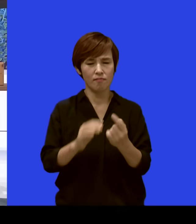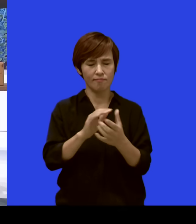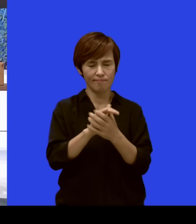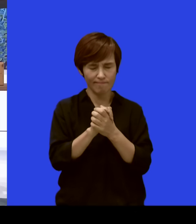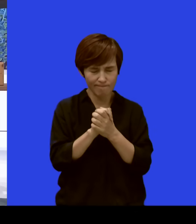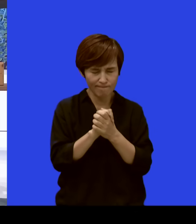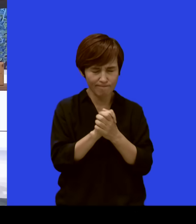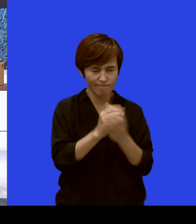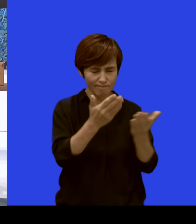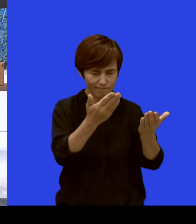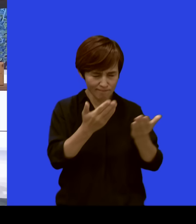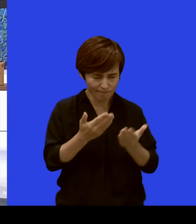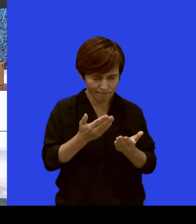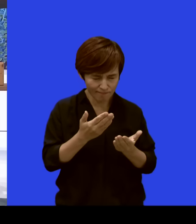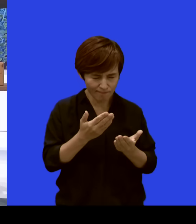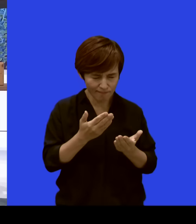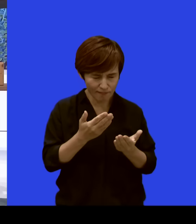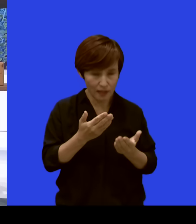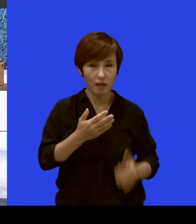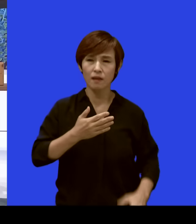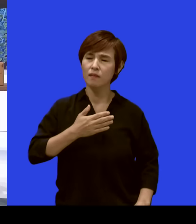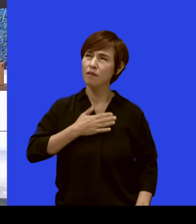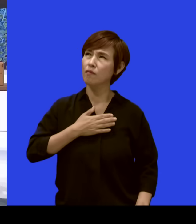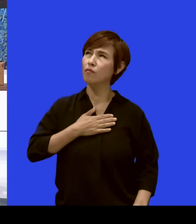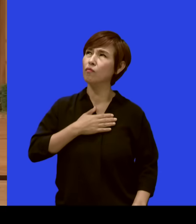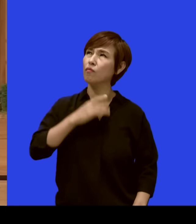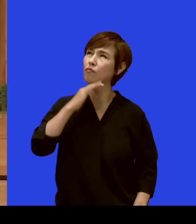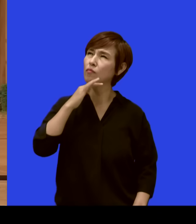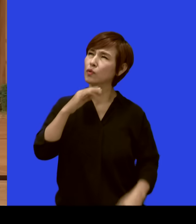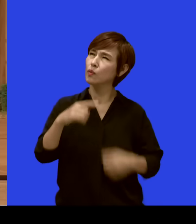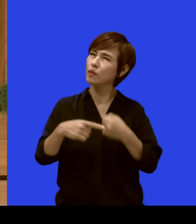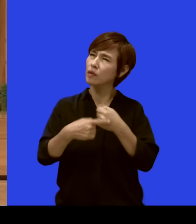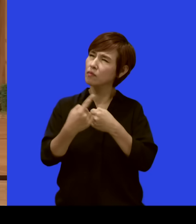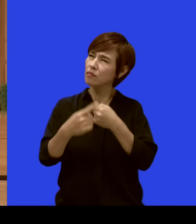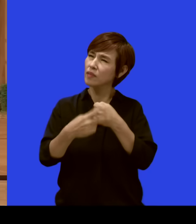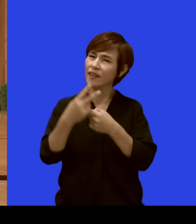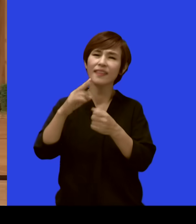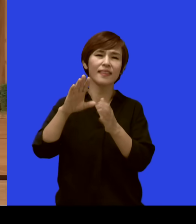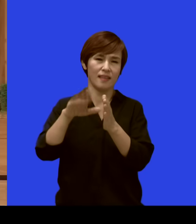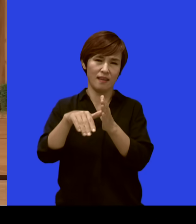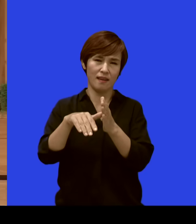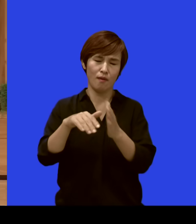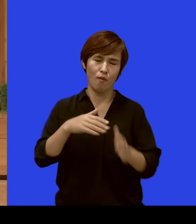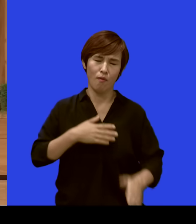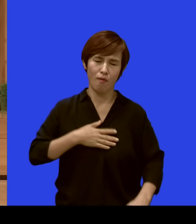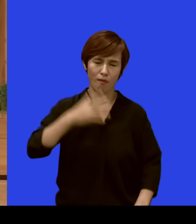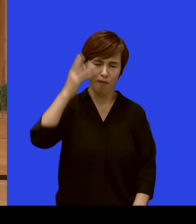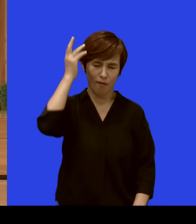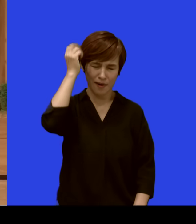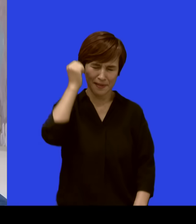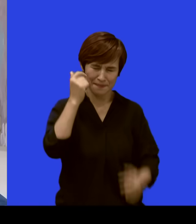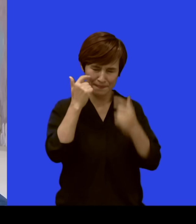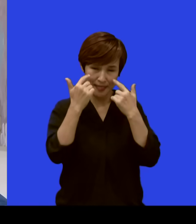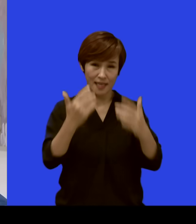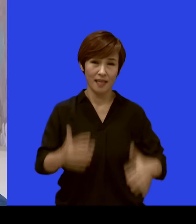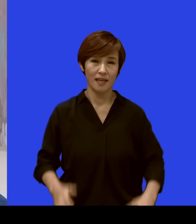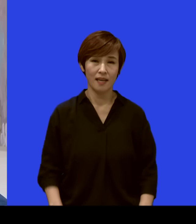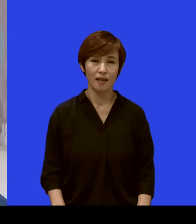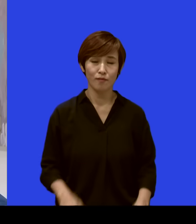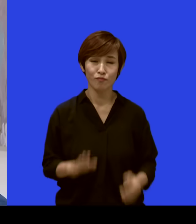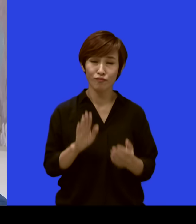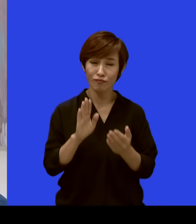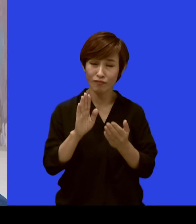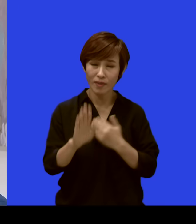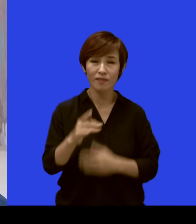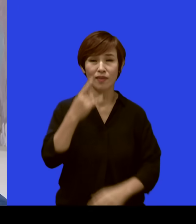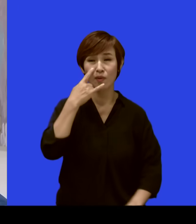기도해 주셨는데 제가 그때가 초등학교 1학년, 2학년 무렵인데 지금도 너무 생생하게 기억하거든요. 그리고 나서 어머니가 예배가 끝나고